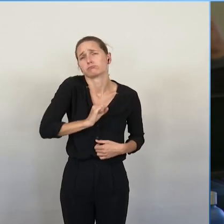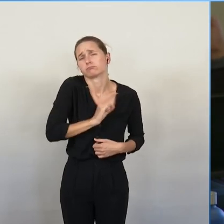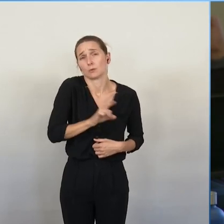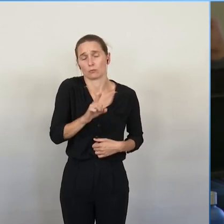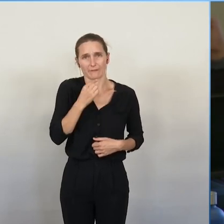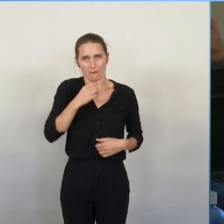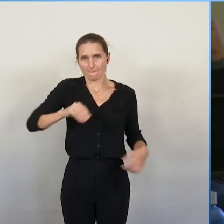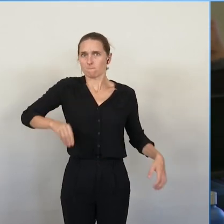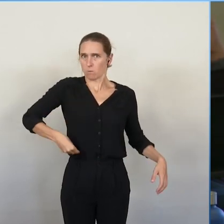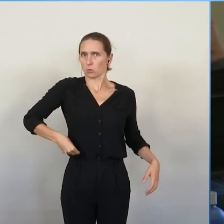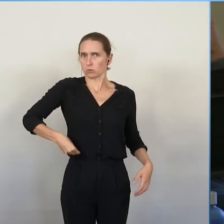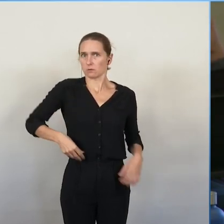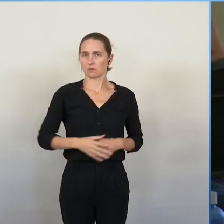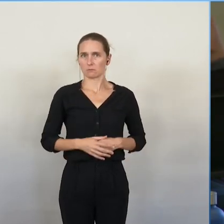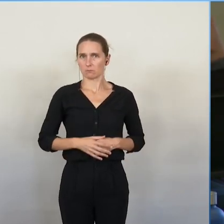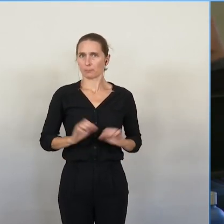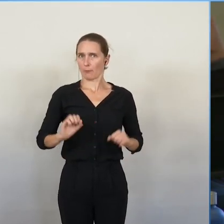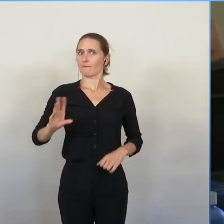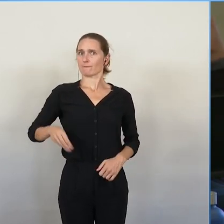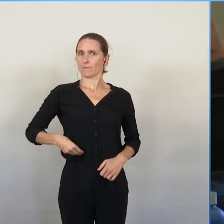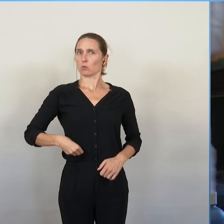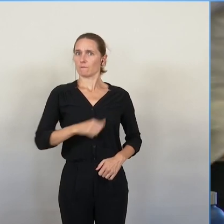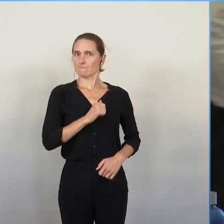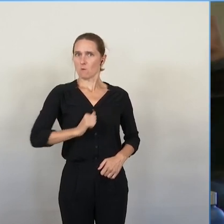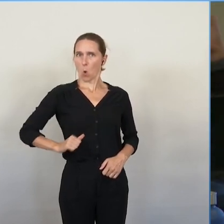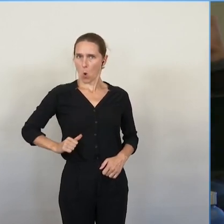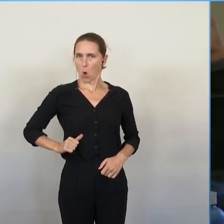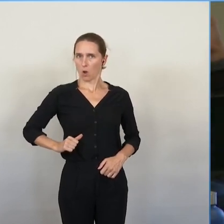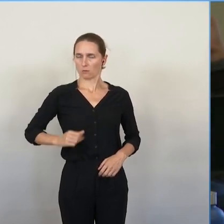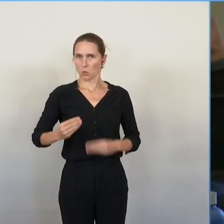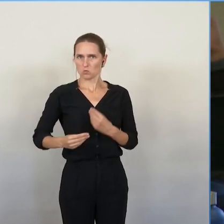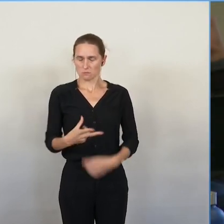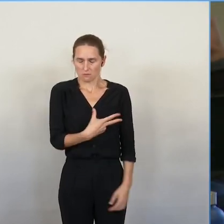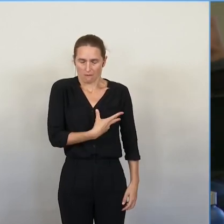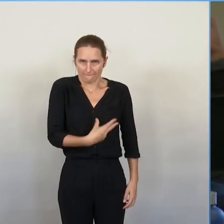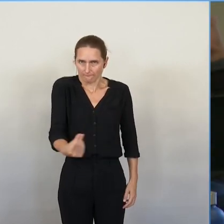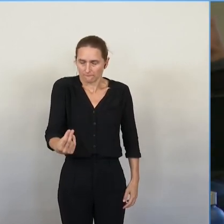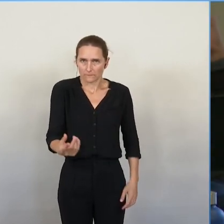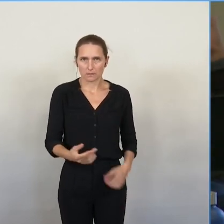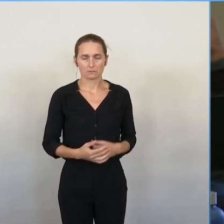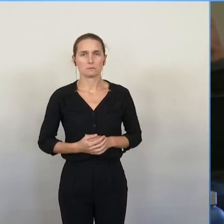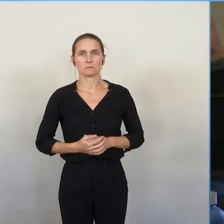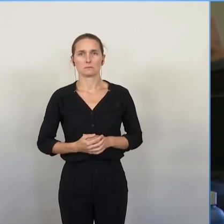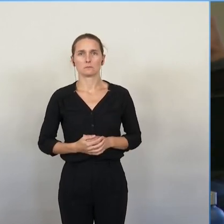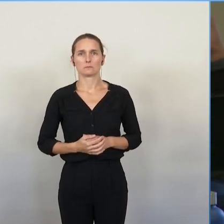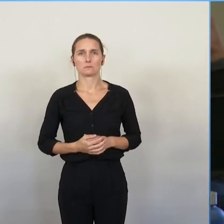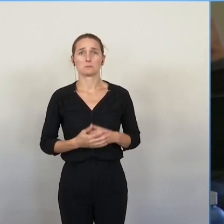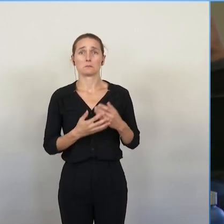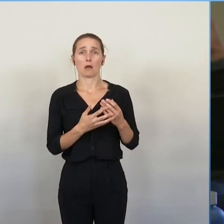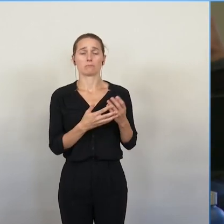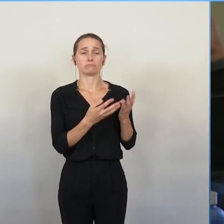faute et même une faute grave voire très grave et si l'on regarde cette